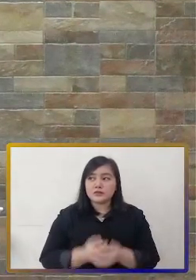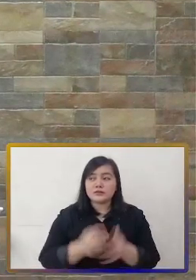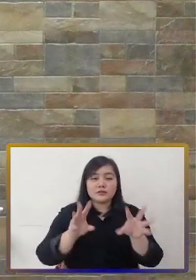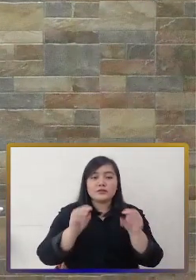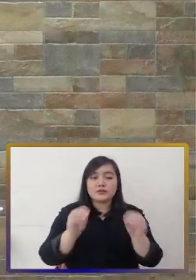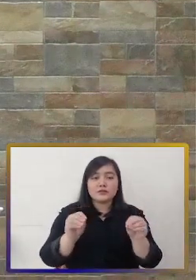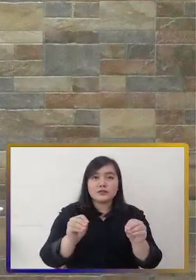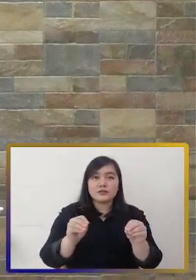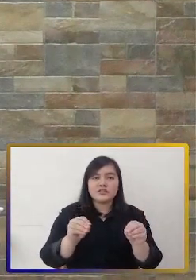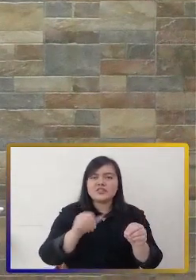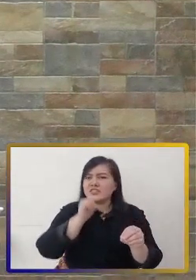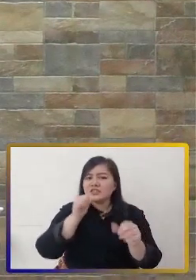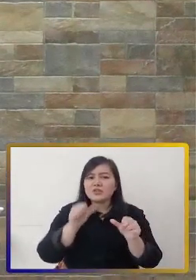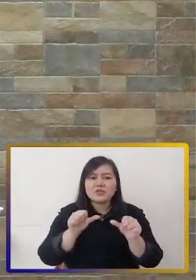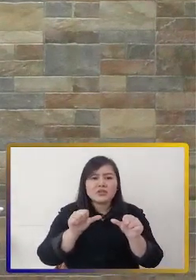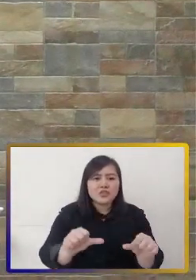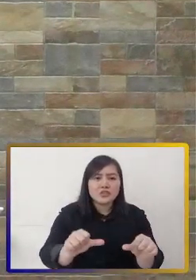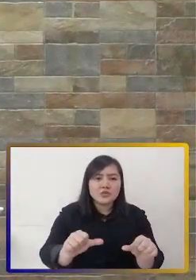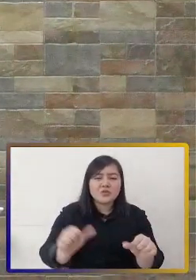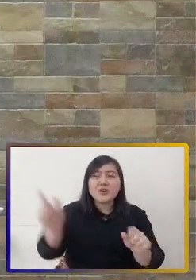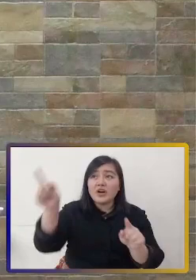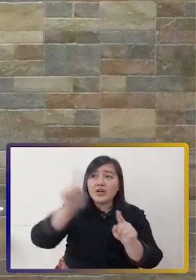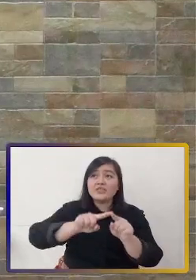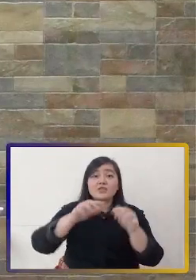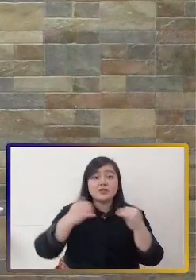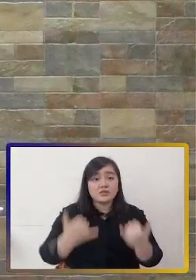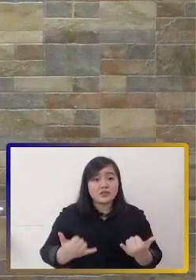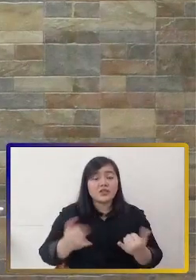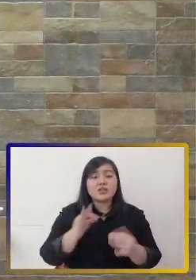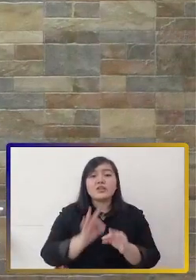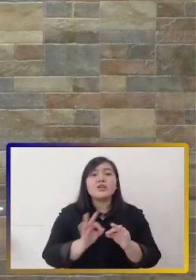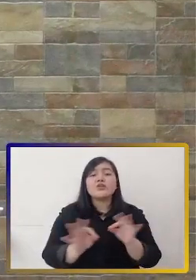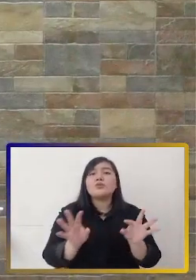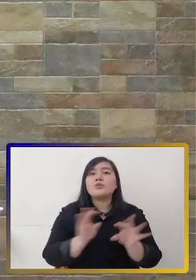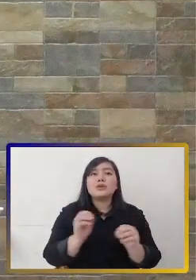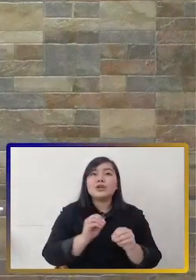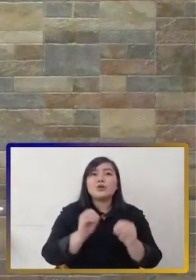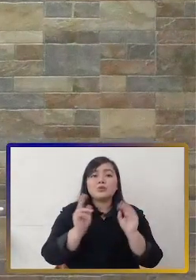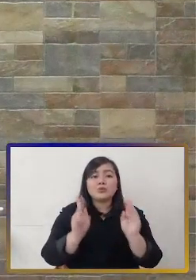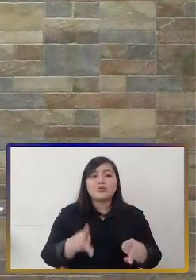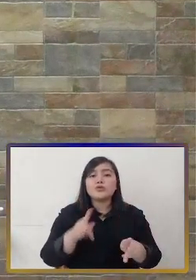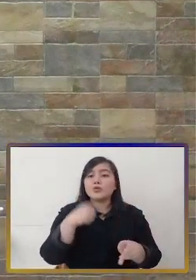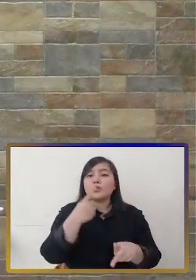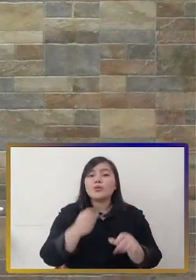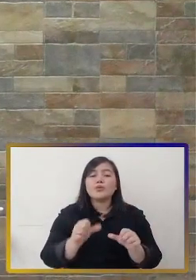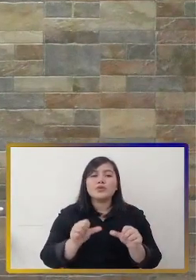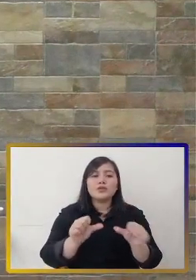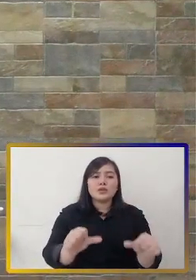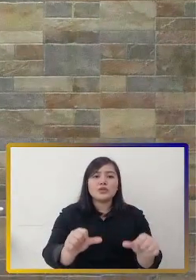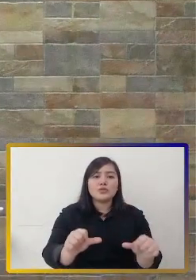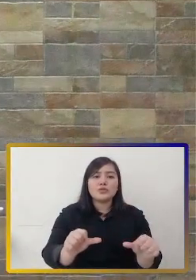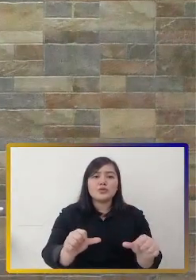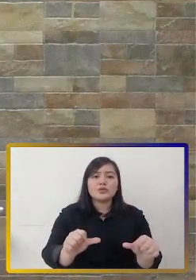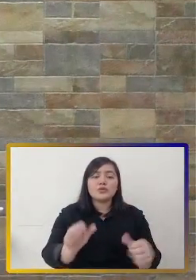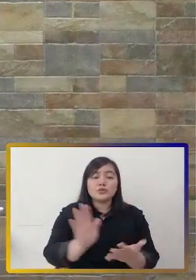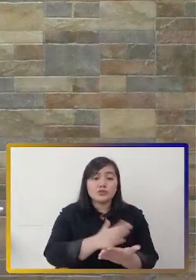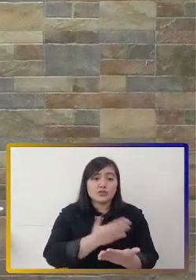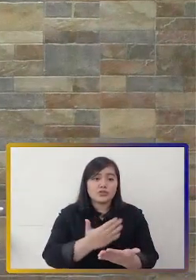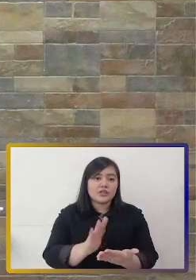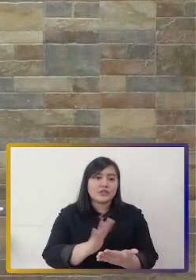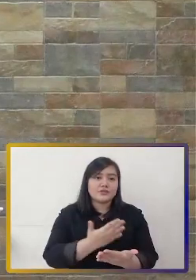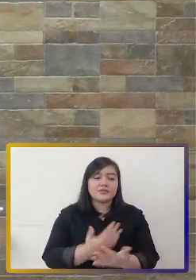at aabot sa panahon natin ngayon kung walang taong nagpatuloy. Inuulit ko,